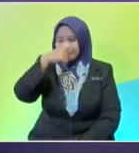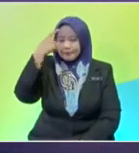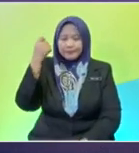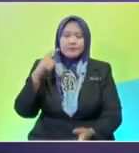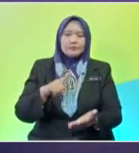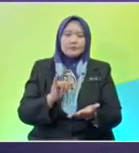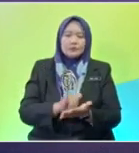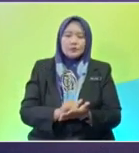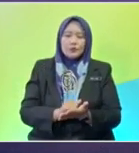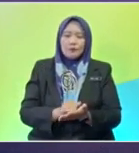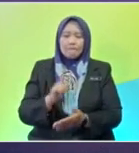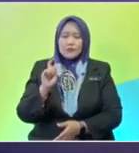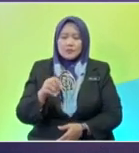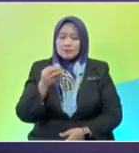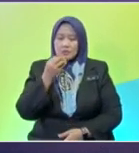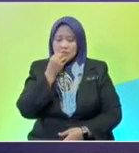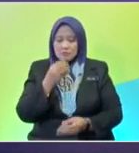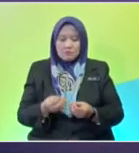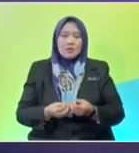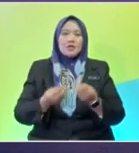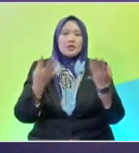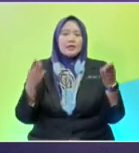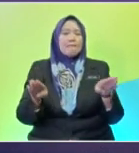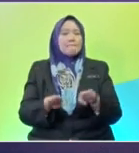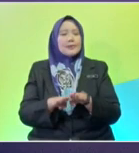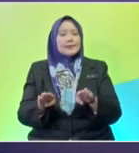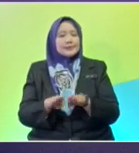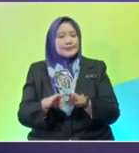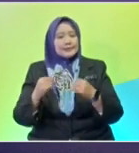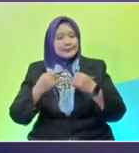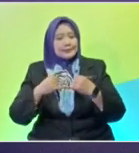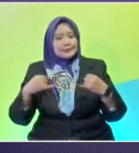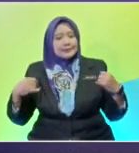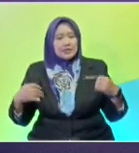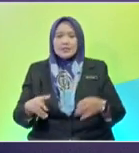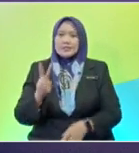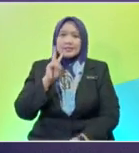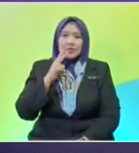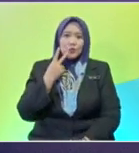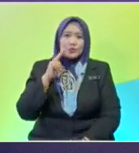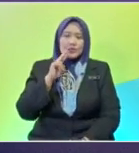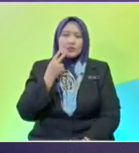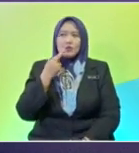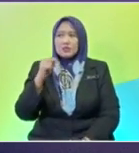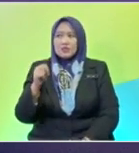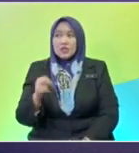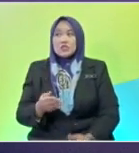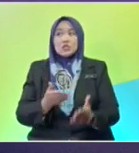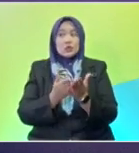kena makan berbagai jenis sayur-sayuran oke yang seterusnya roti